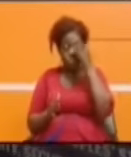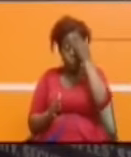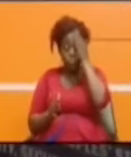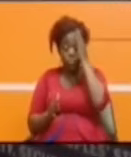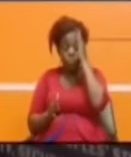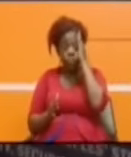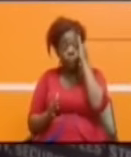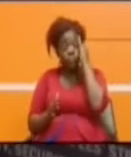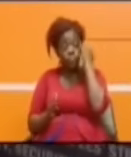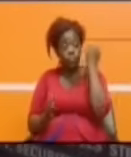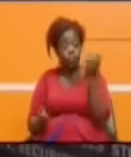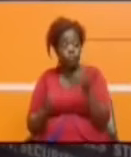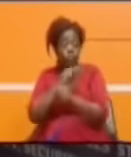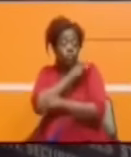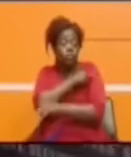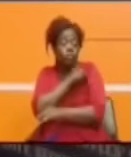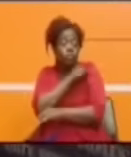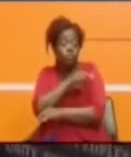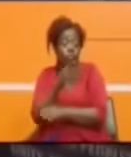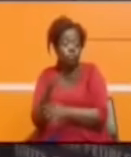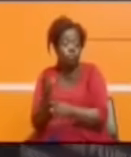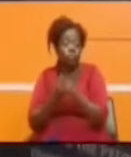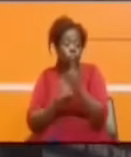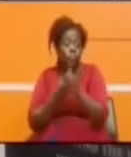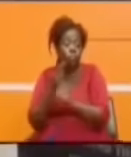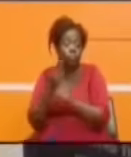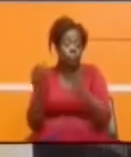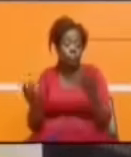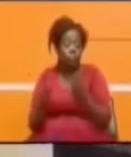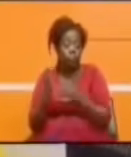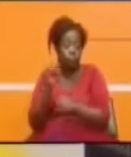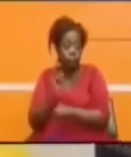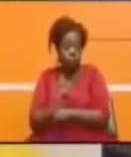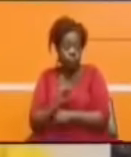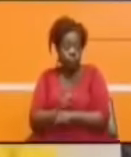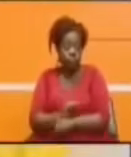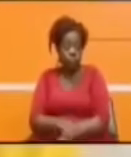Center 2 ng'eddwaliro lino libadde lipangisa bupangisa we likolera.